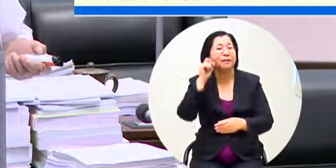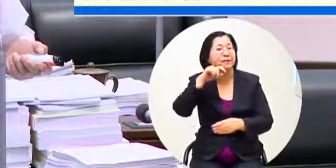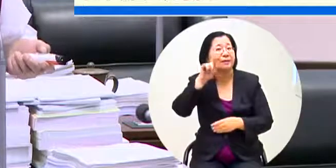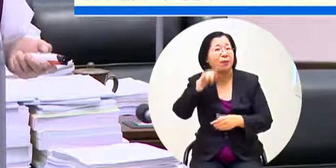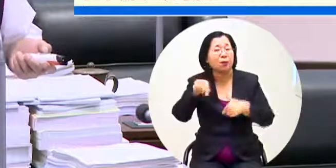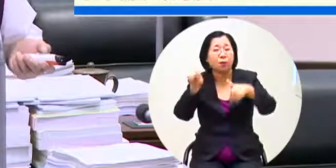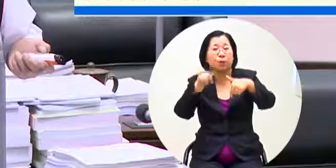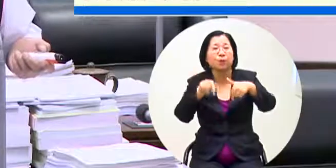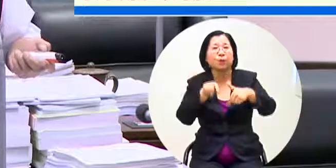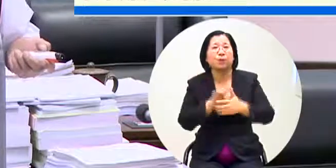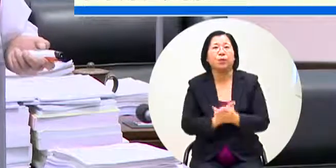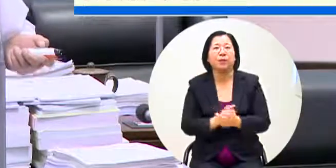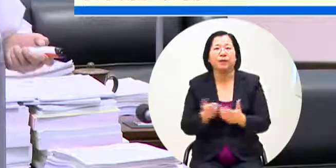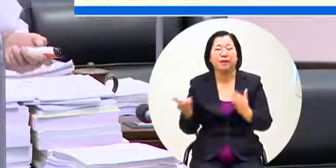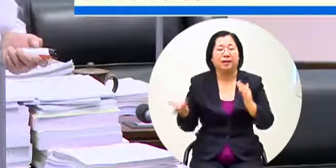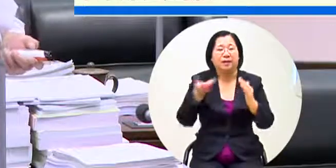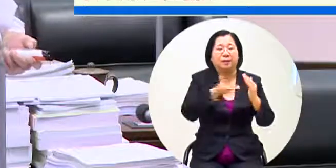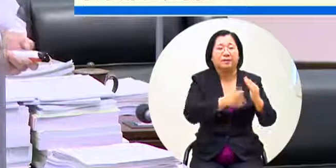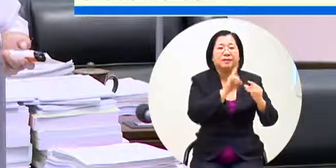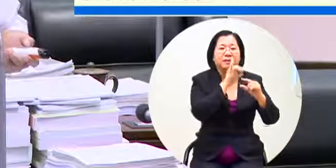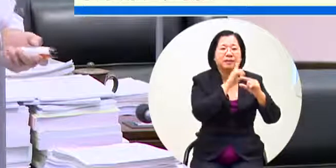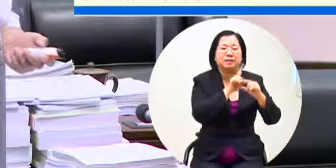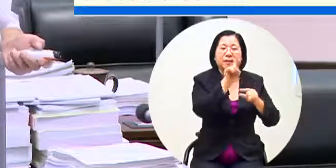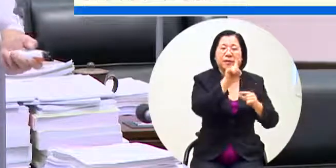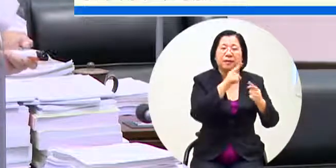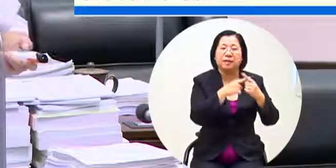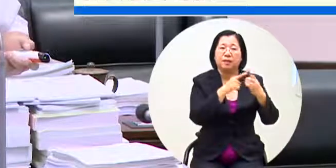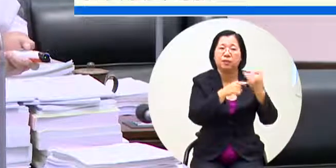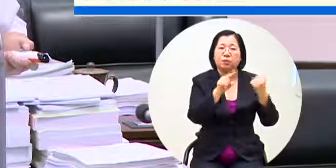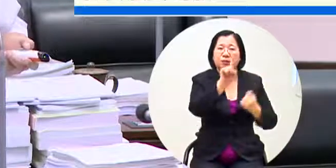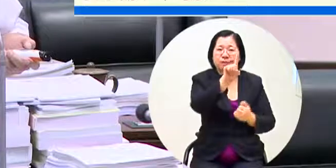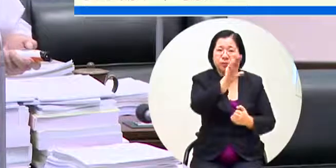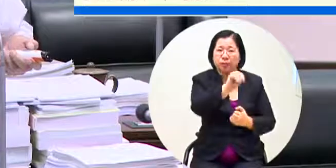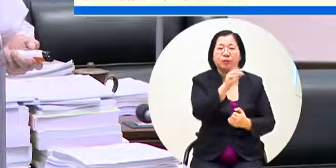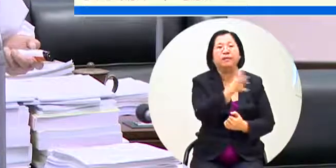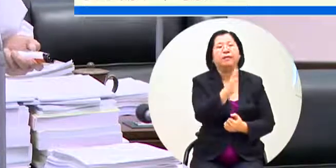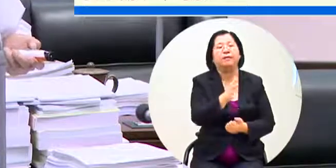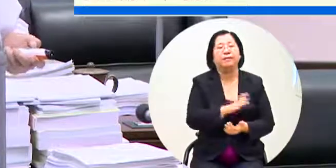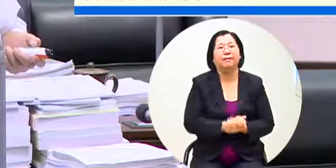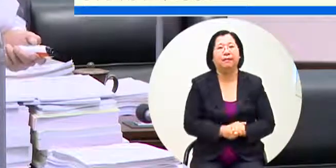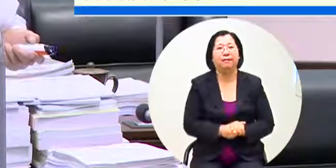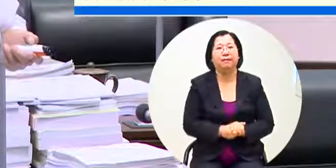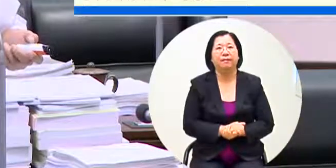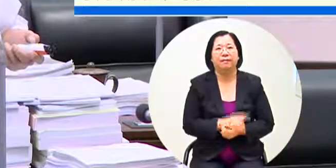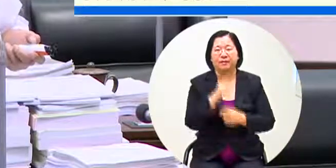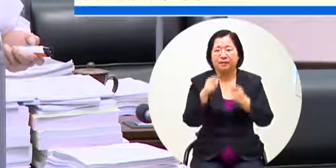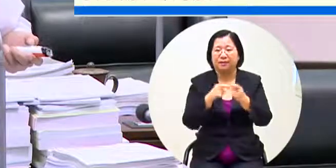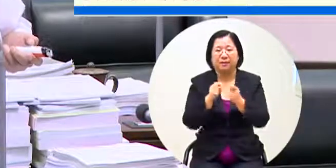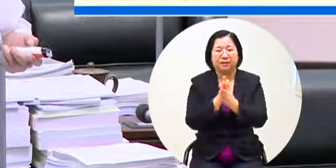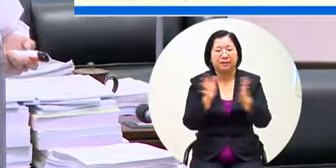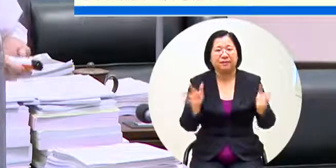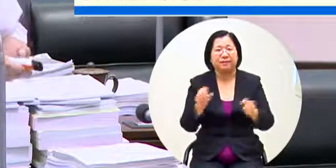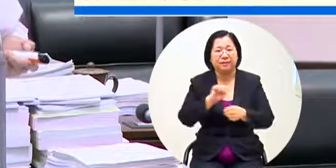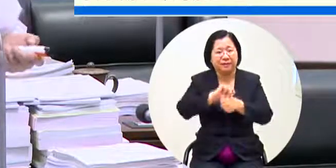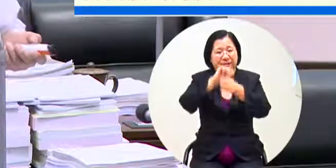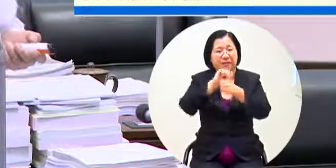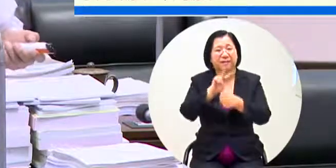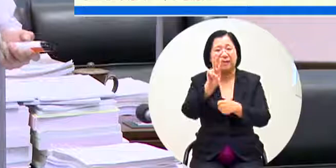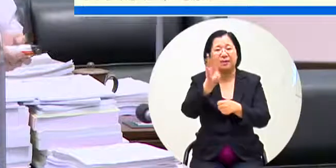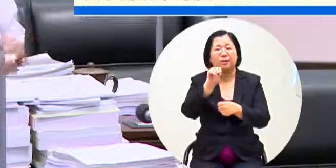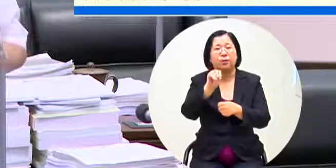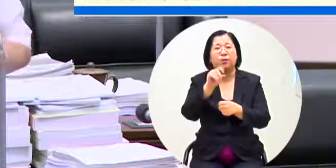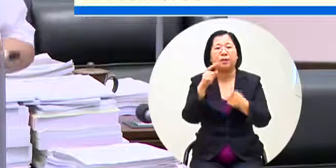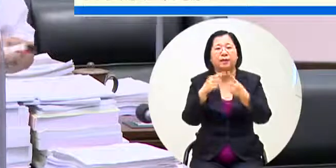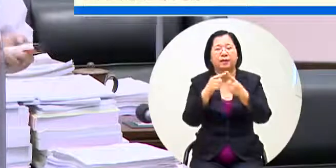头要10,000人，迁入到要10,000人，拄好一年当会当加超20,000人的这个幼儿入园率。